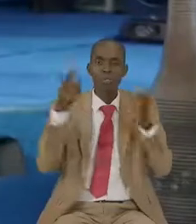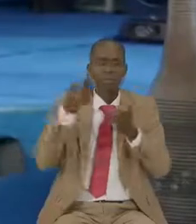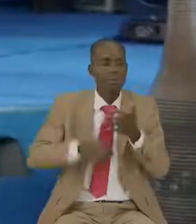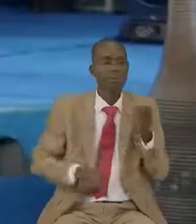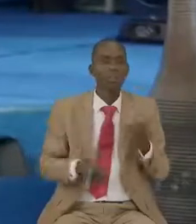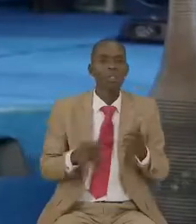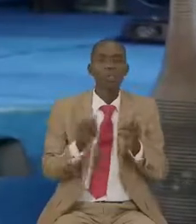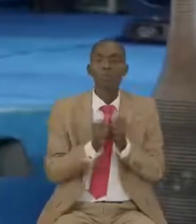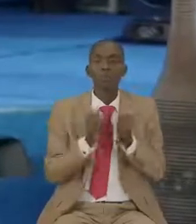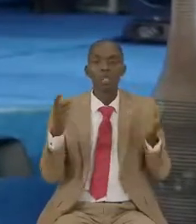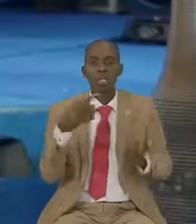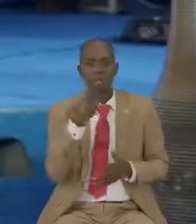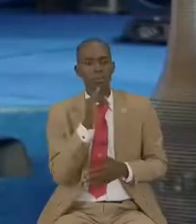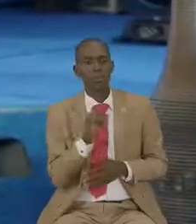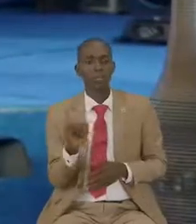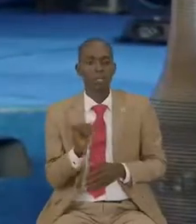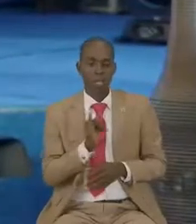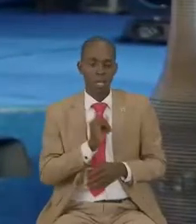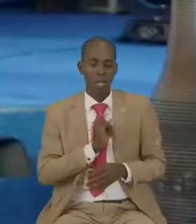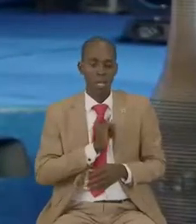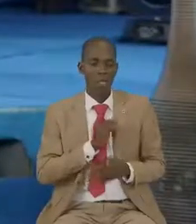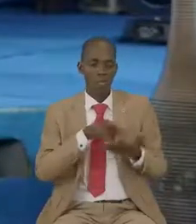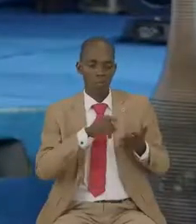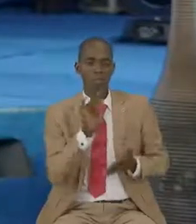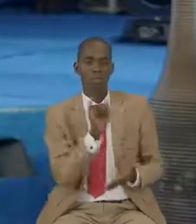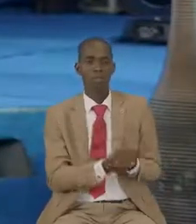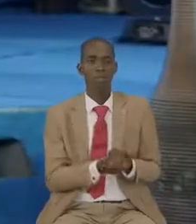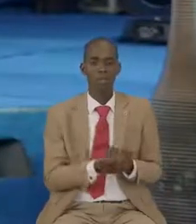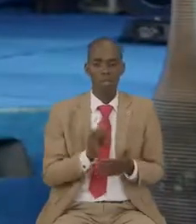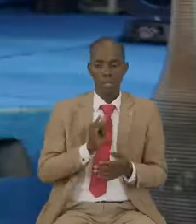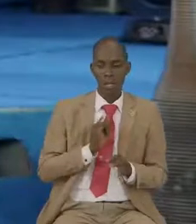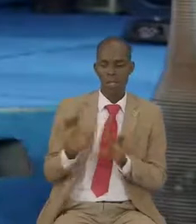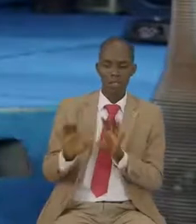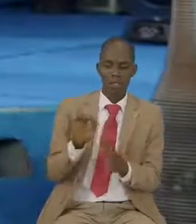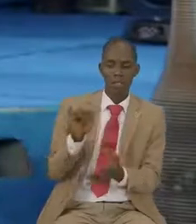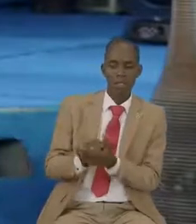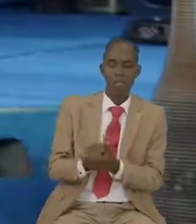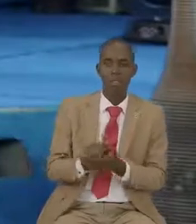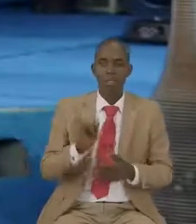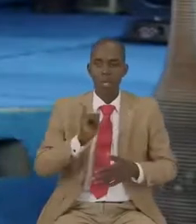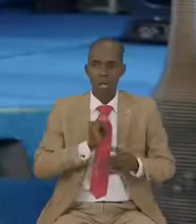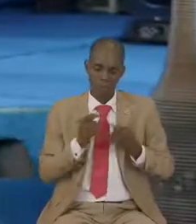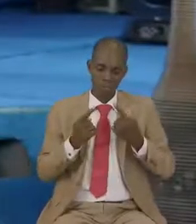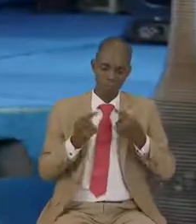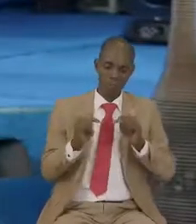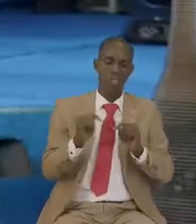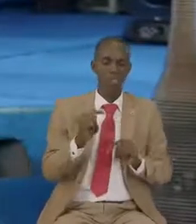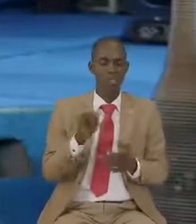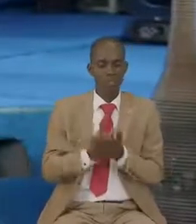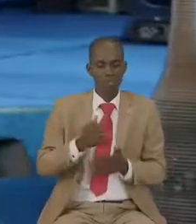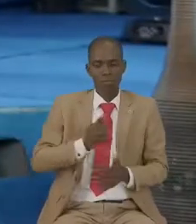purifie gratuitement, sans dire que j'ai payé ceci, j'ai fait